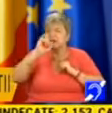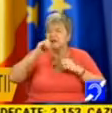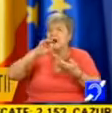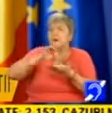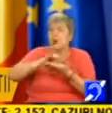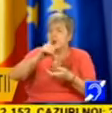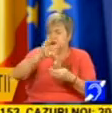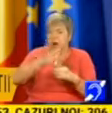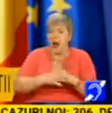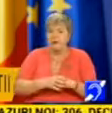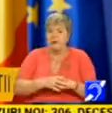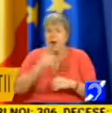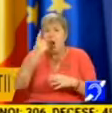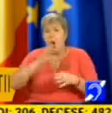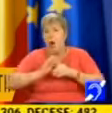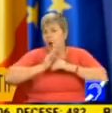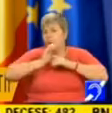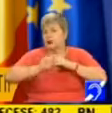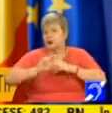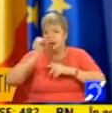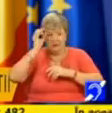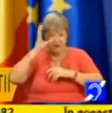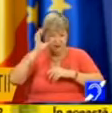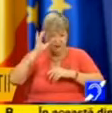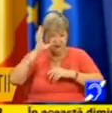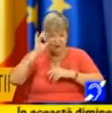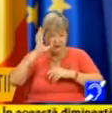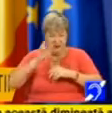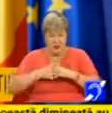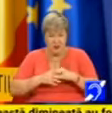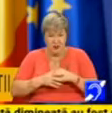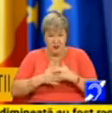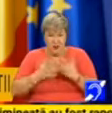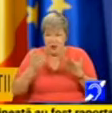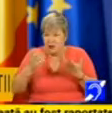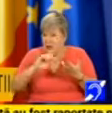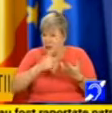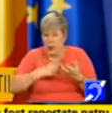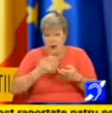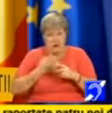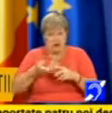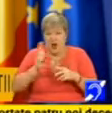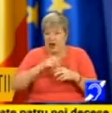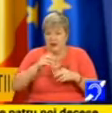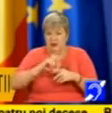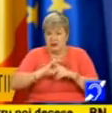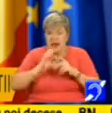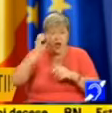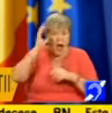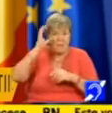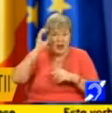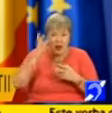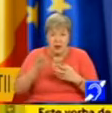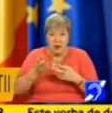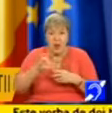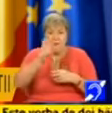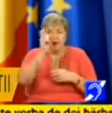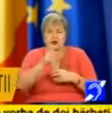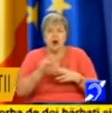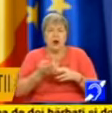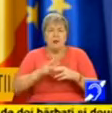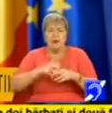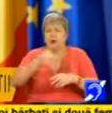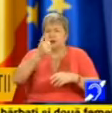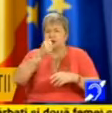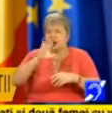exemplu, o măsură aberantă. Aberantă, altfel nu pot să-i spun. Cum că persoanele peste 65 de